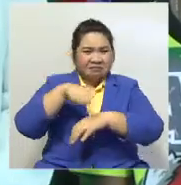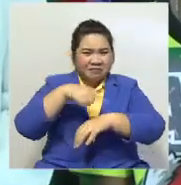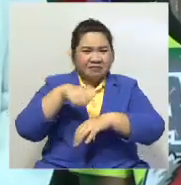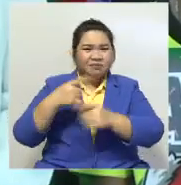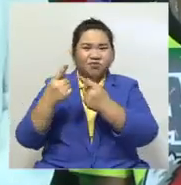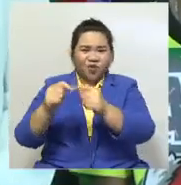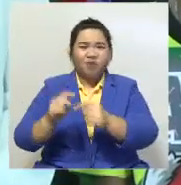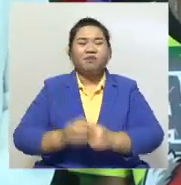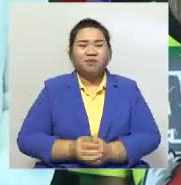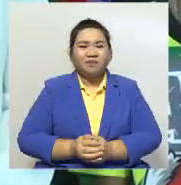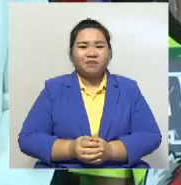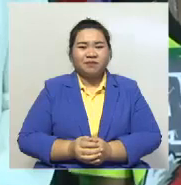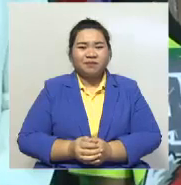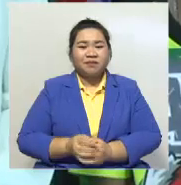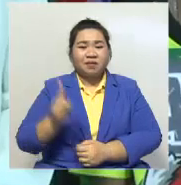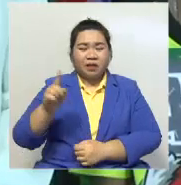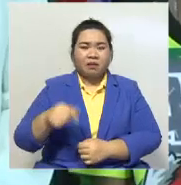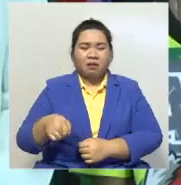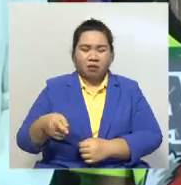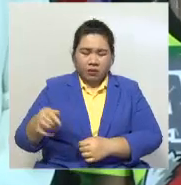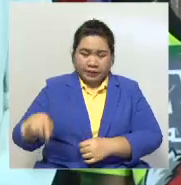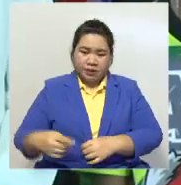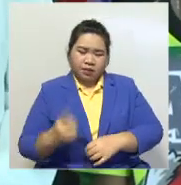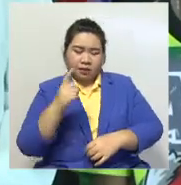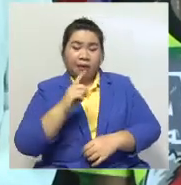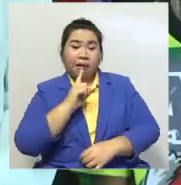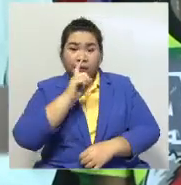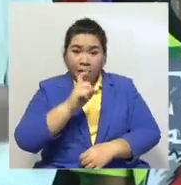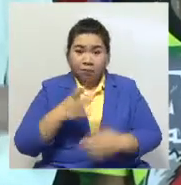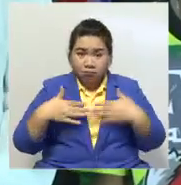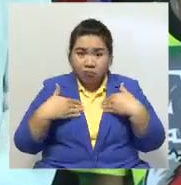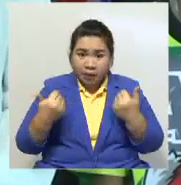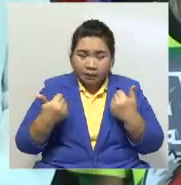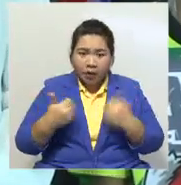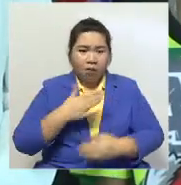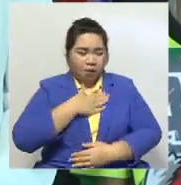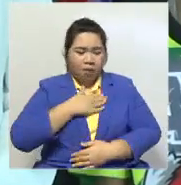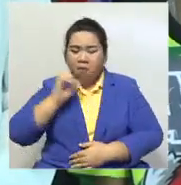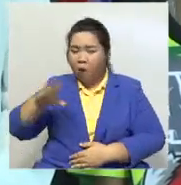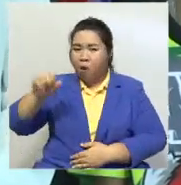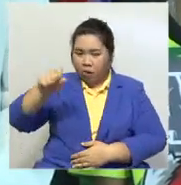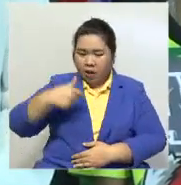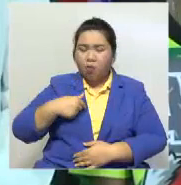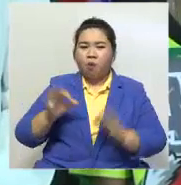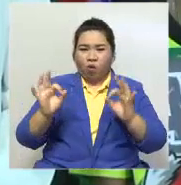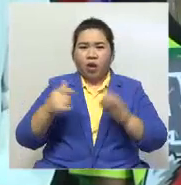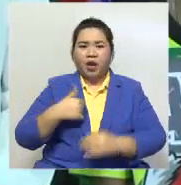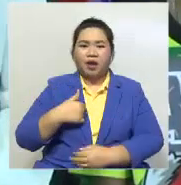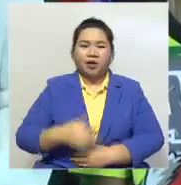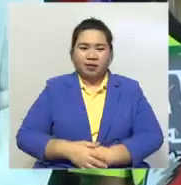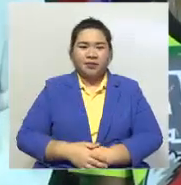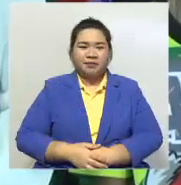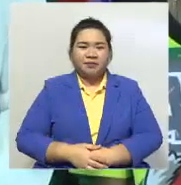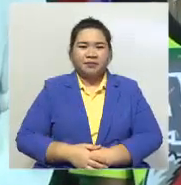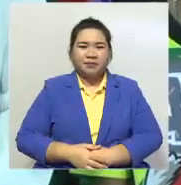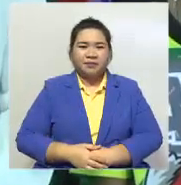าจะตอบเขาก็เขาขึ้นมาปุ๊บก็เขาอายุก็สบายดีไหมอะไรอย่างผมก็บอกว่า yes I am okay ใ